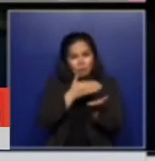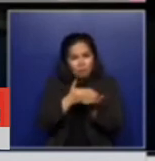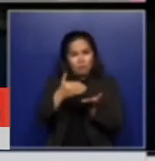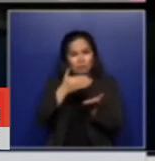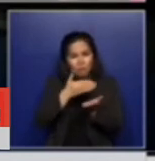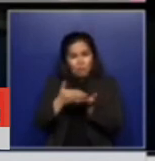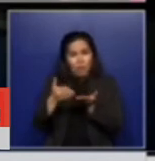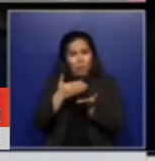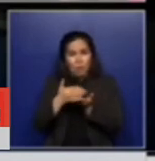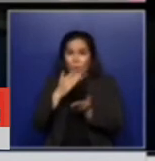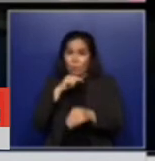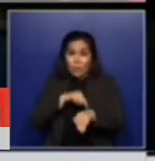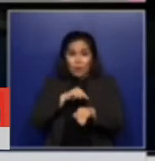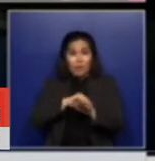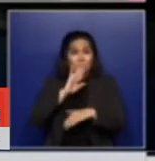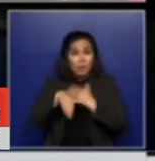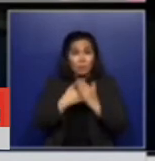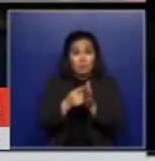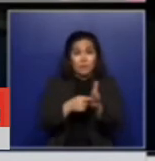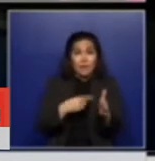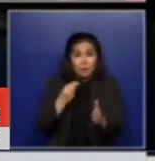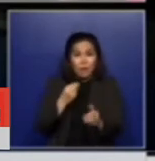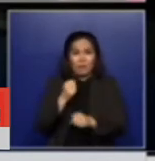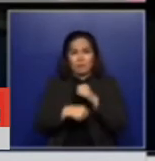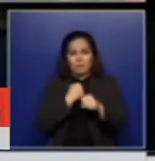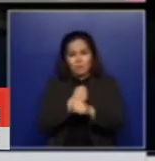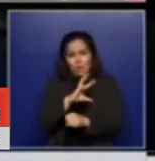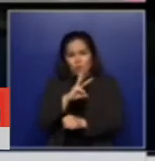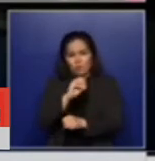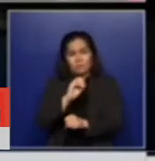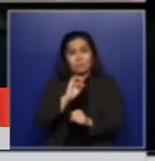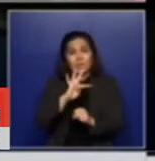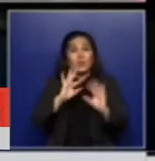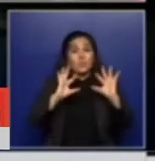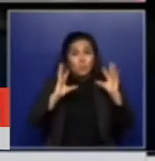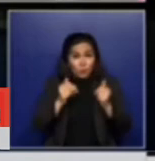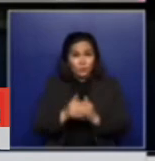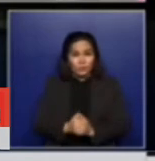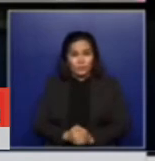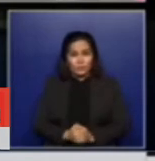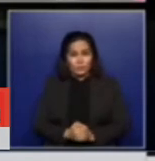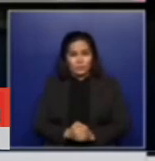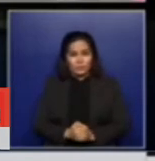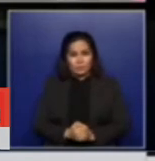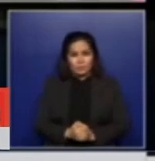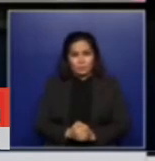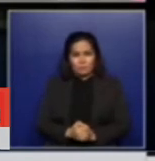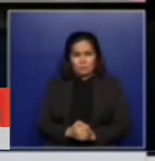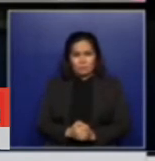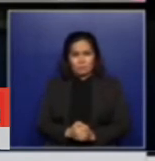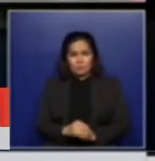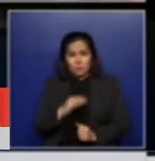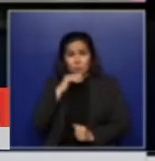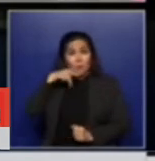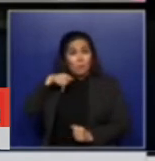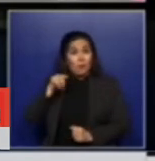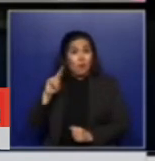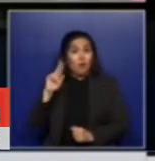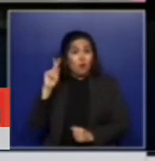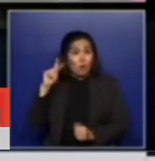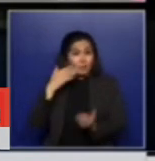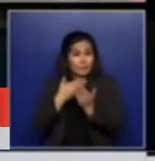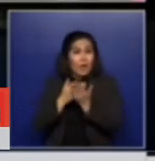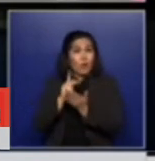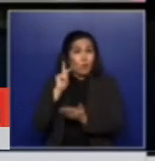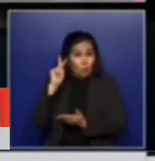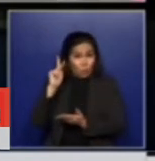ชำระคืน64ปีครับแต่ถ้าท่านนำเอาผ พรกเงินกู้เงินอีก1ล้าน